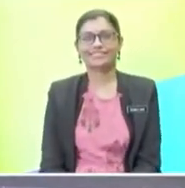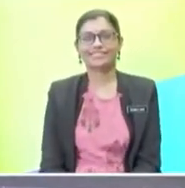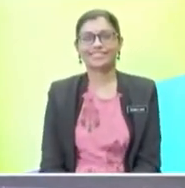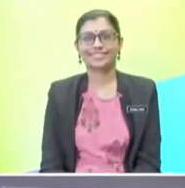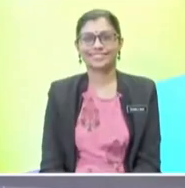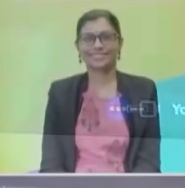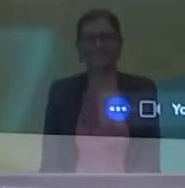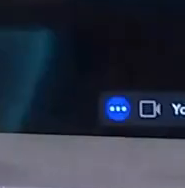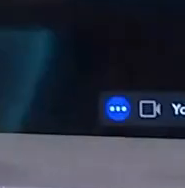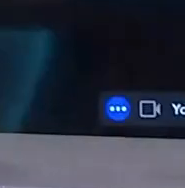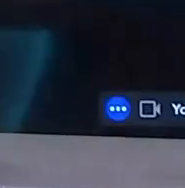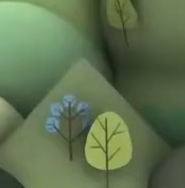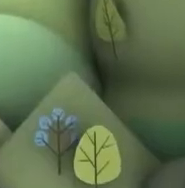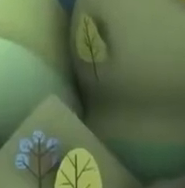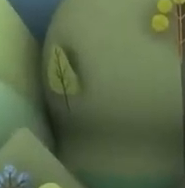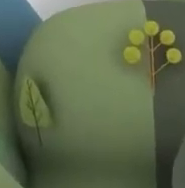KPM.